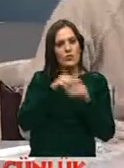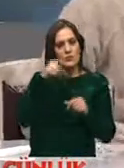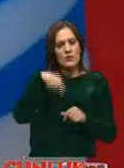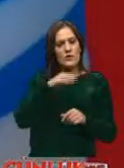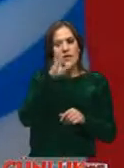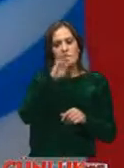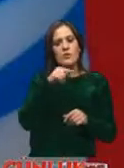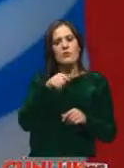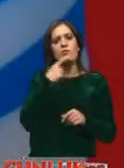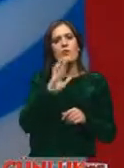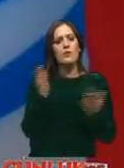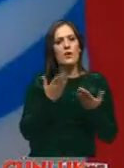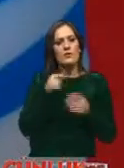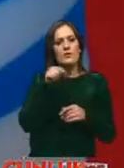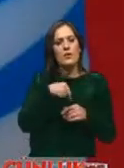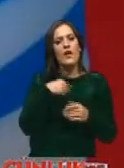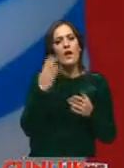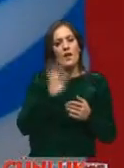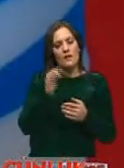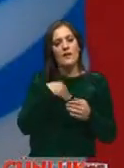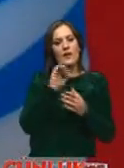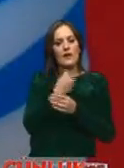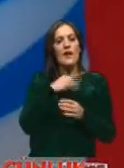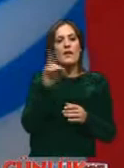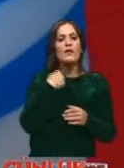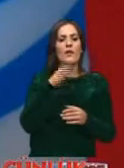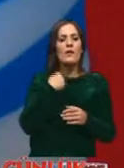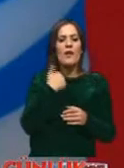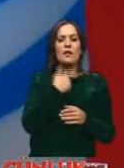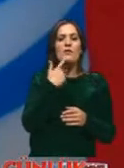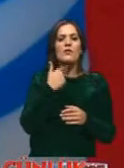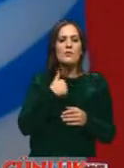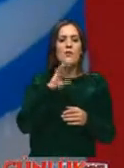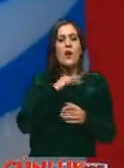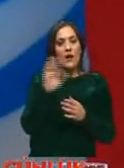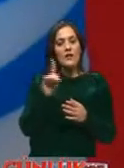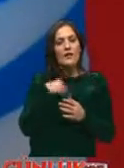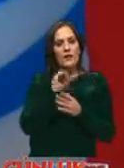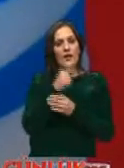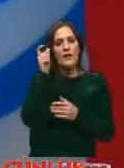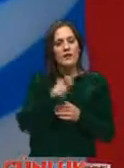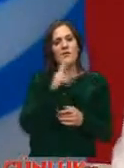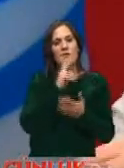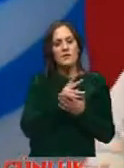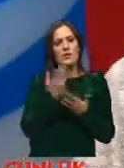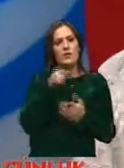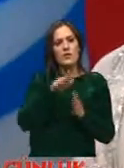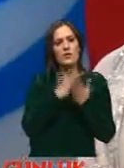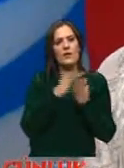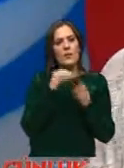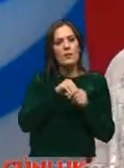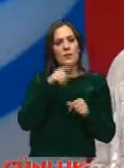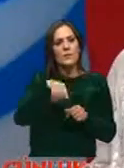bu söylenmemiş aslında böyle. Evet yeteneklisin, hayır değilim. Bana annem daha önce söyledi. Hayır yeteneklisin. Evet. Kesinlikle. Peki bu